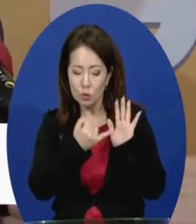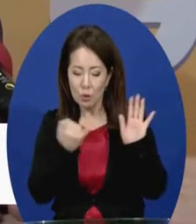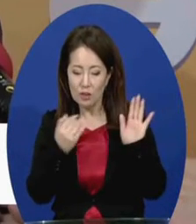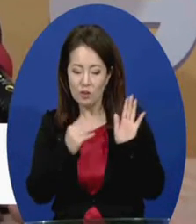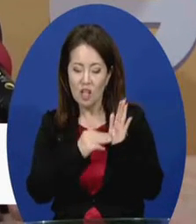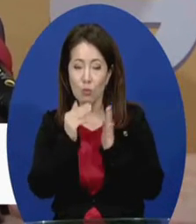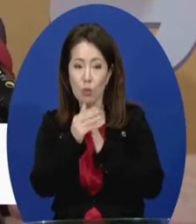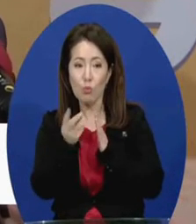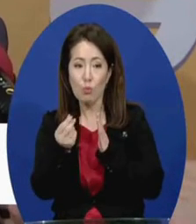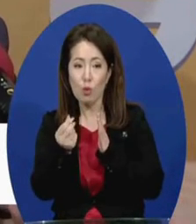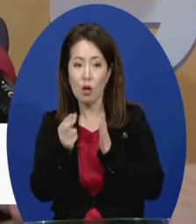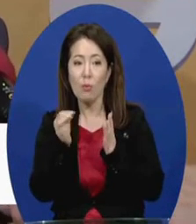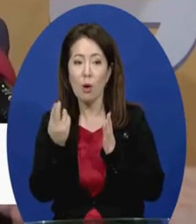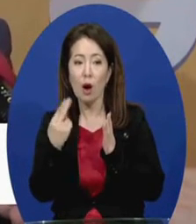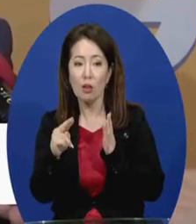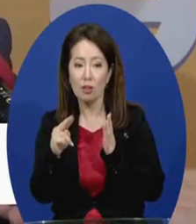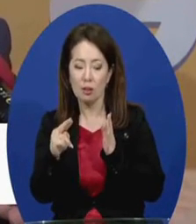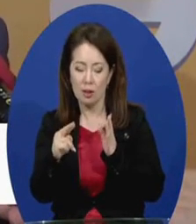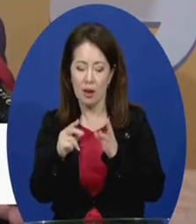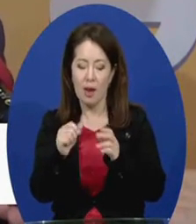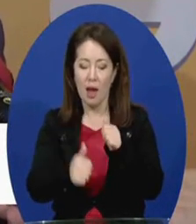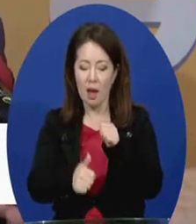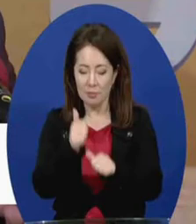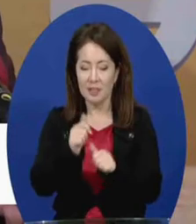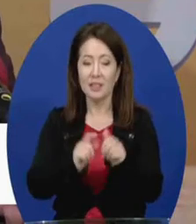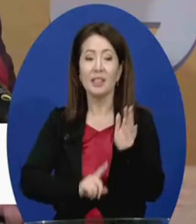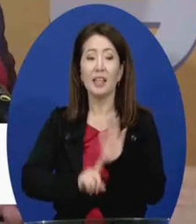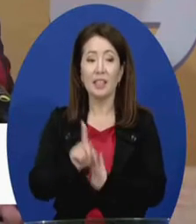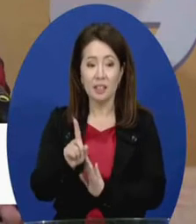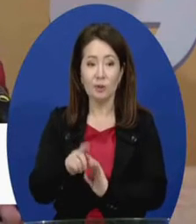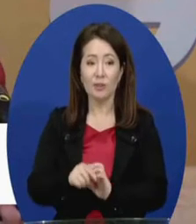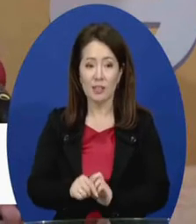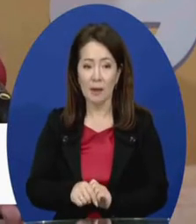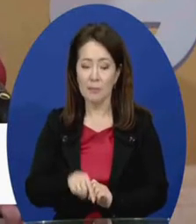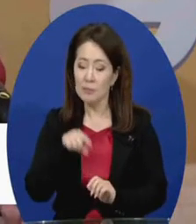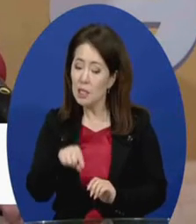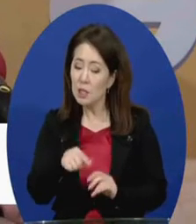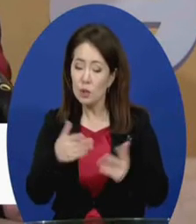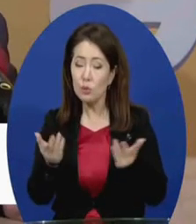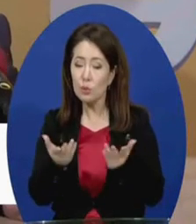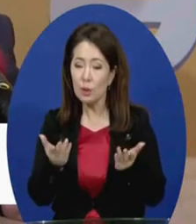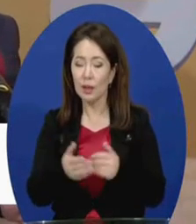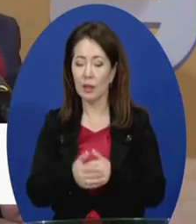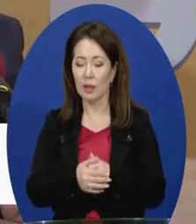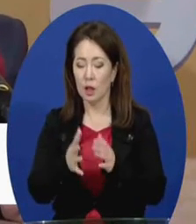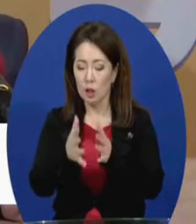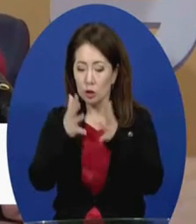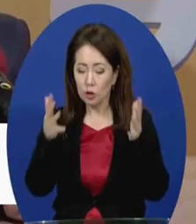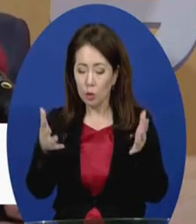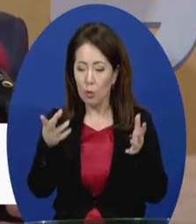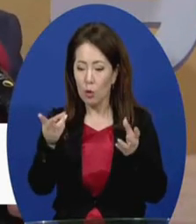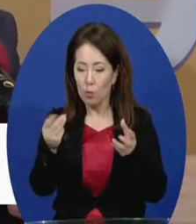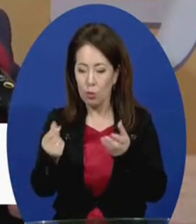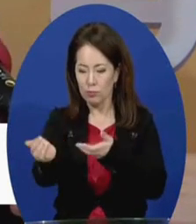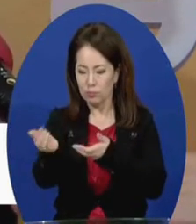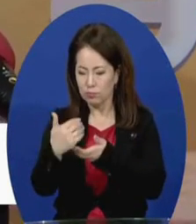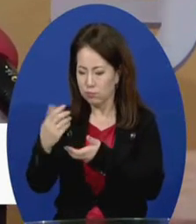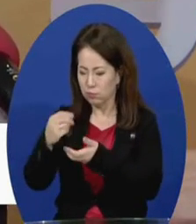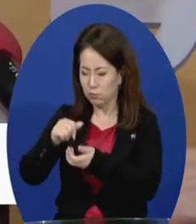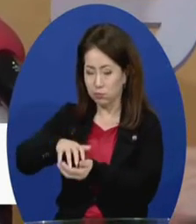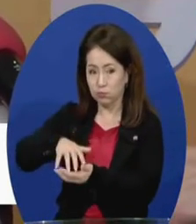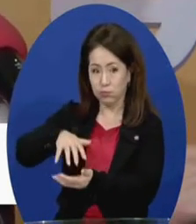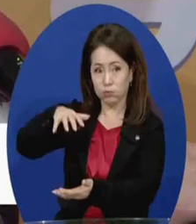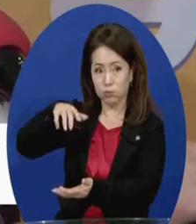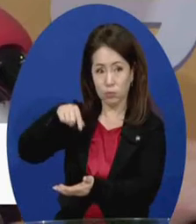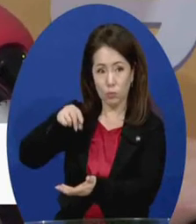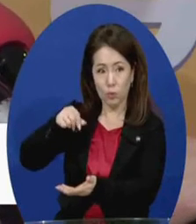600 тэрбум төгрөгийн бондын одоо арилжааг амжилттай эхэллээ. Тэгэхээр энэ нь одоо томоохон хэмжээний хөрөнгө босгох гэдэг бол зөвхөн